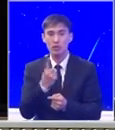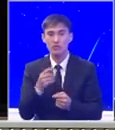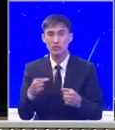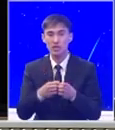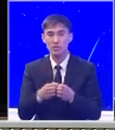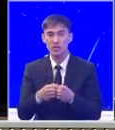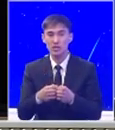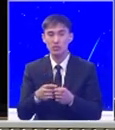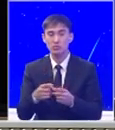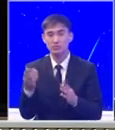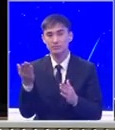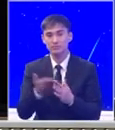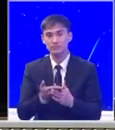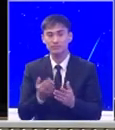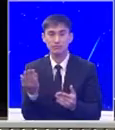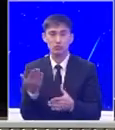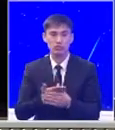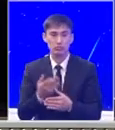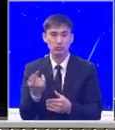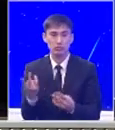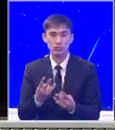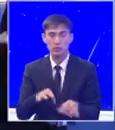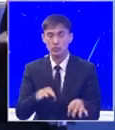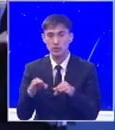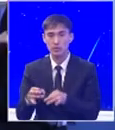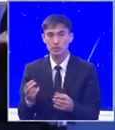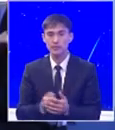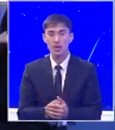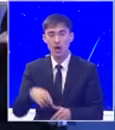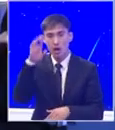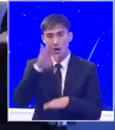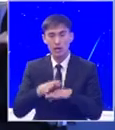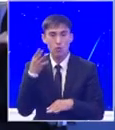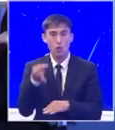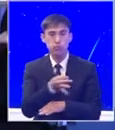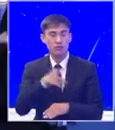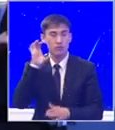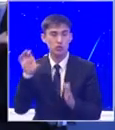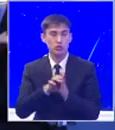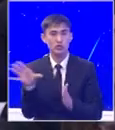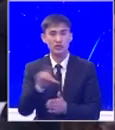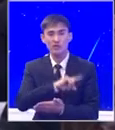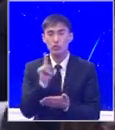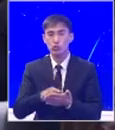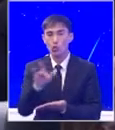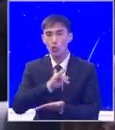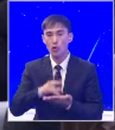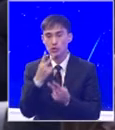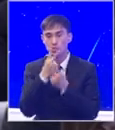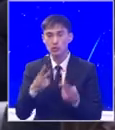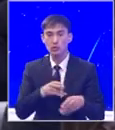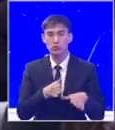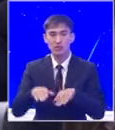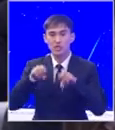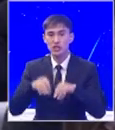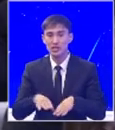было достаточно льготно для них, чтобы они перешли. Аким области, выслушав все вопросы жителей города, рассмотрел пути их решения